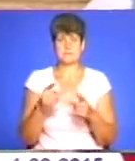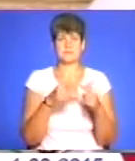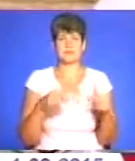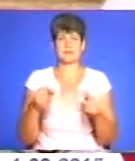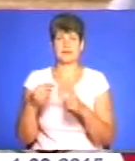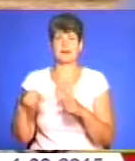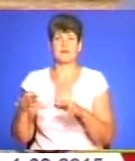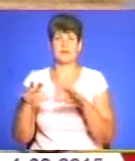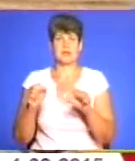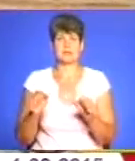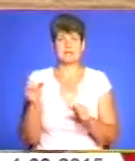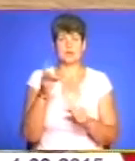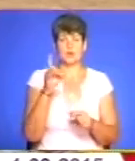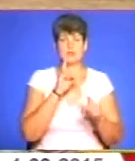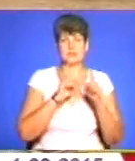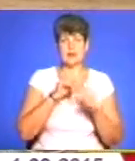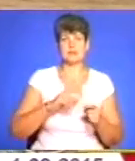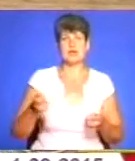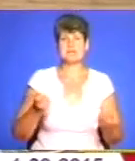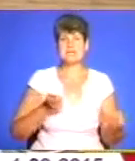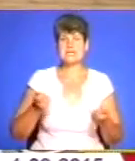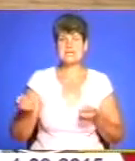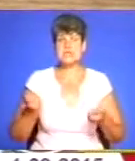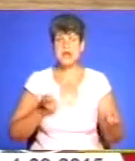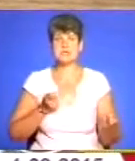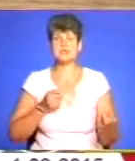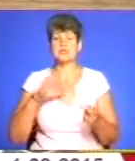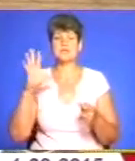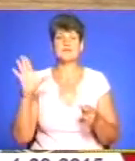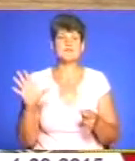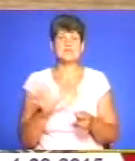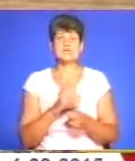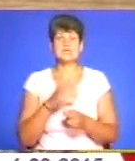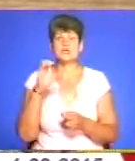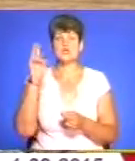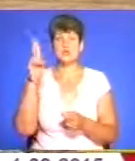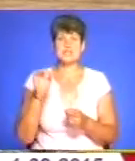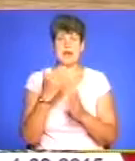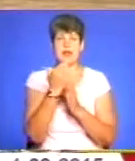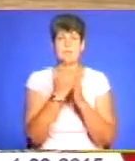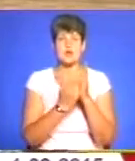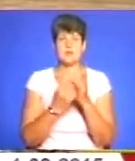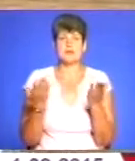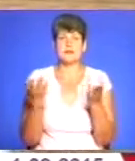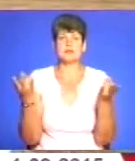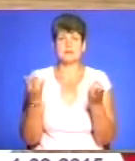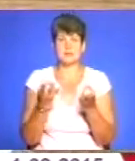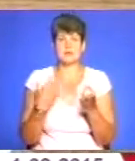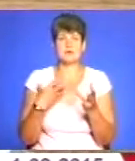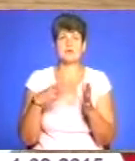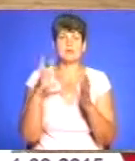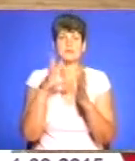і районною радою, і адміністрацією, тому що всі соціальні програми, які треба, ми